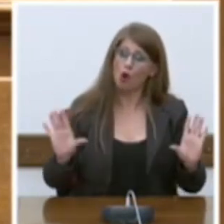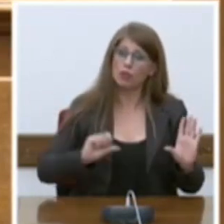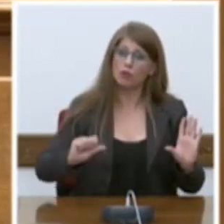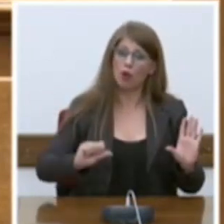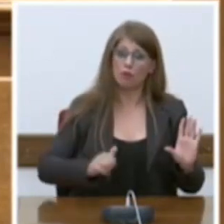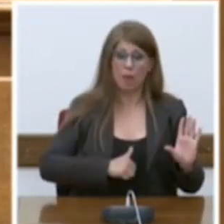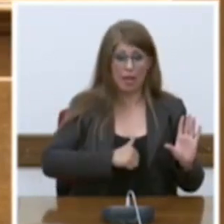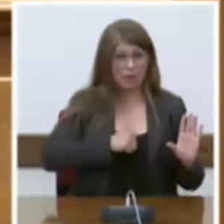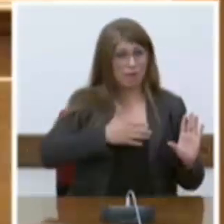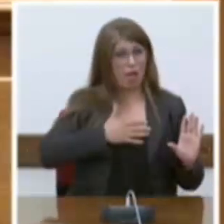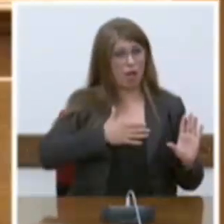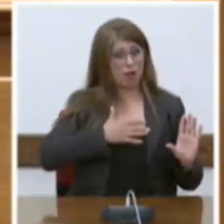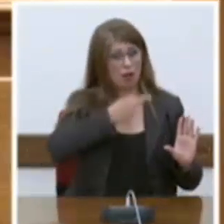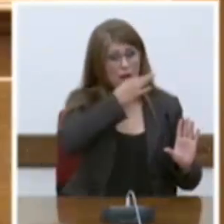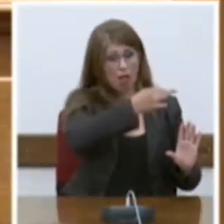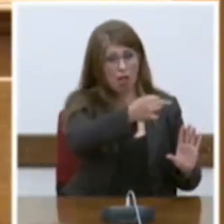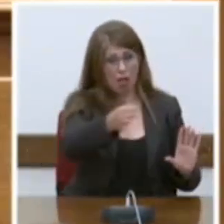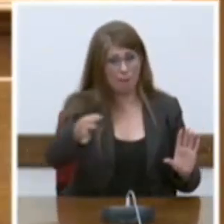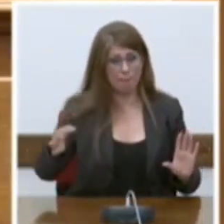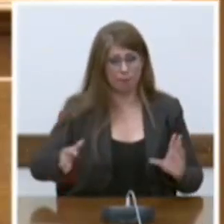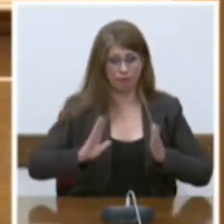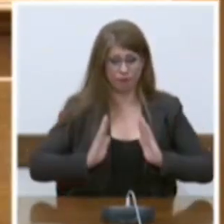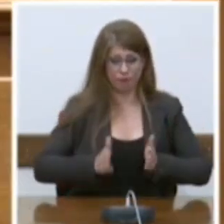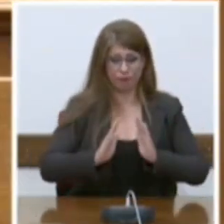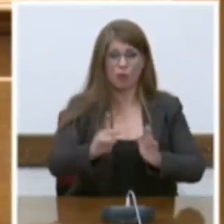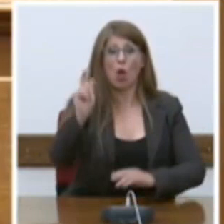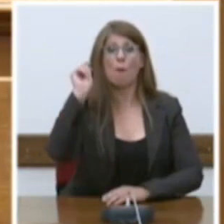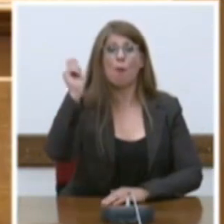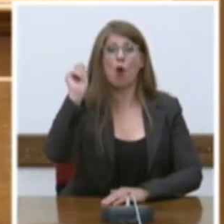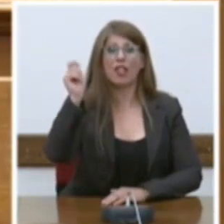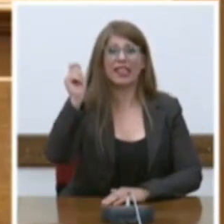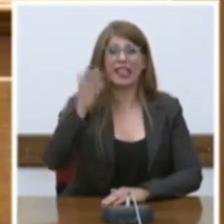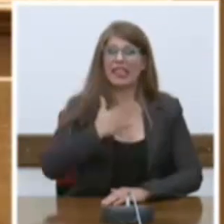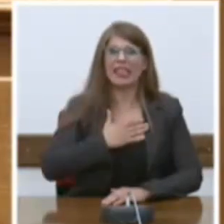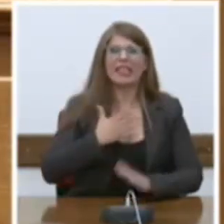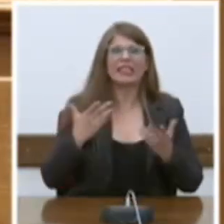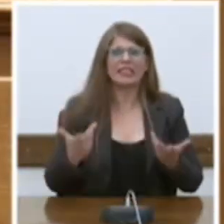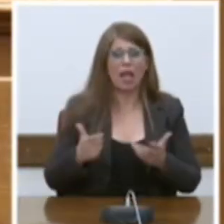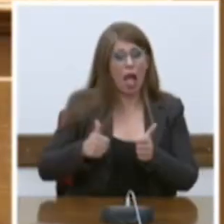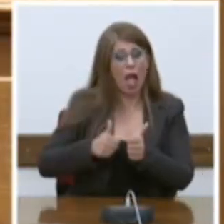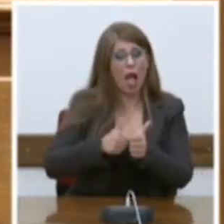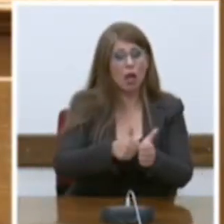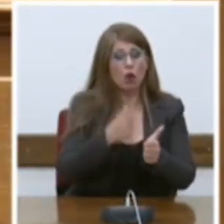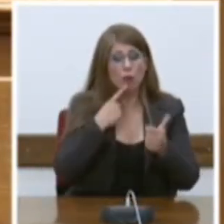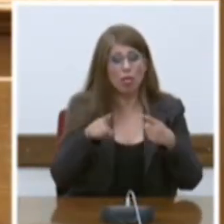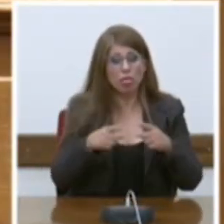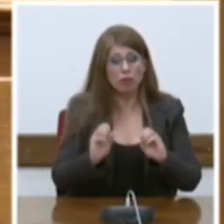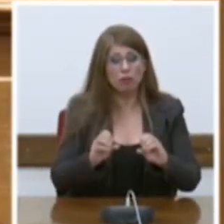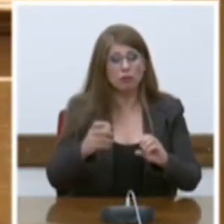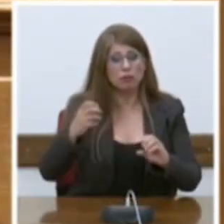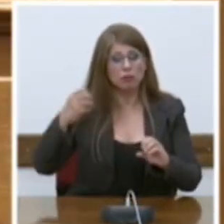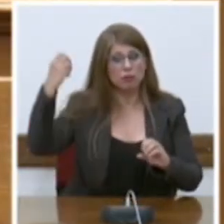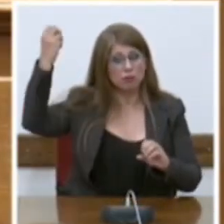περηφάνεια ότι πορευόμαστε στην πολιτική ακολουθώντας τις διδαχές των Ελλήνων προφητών